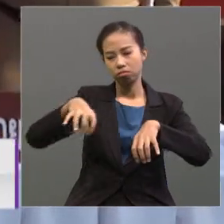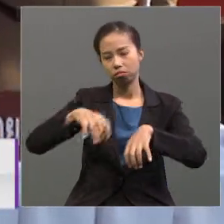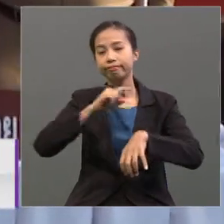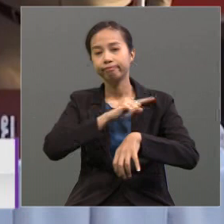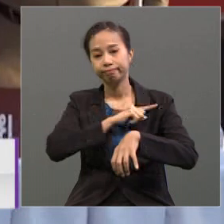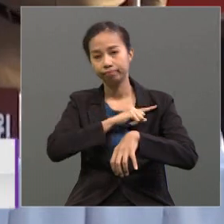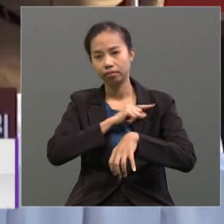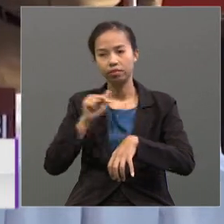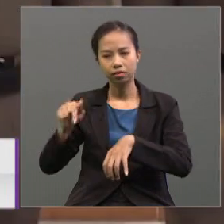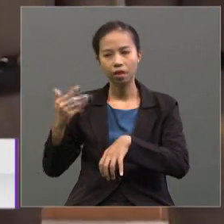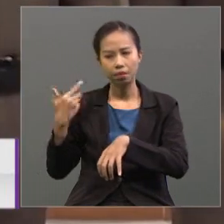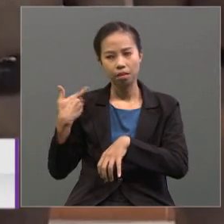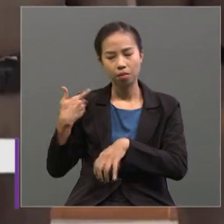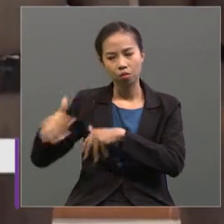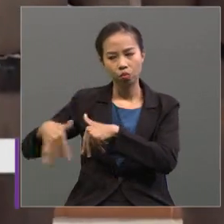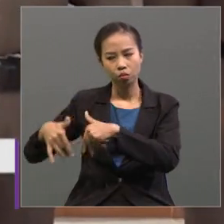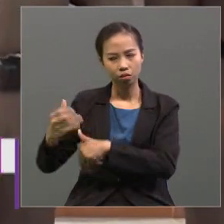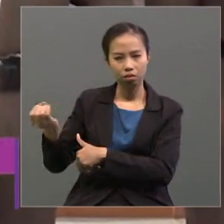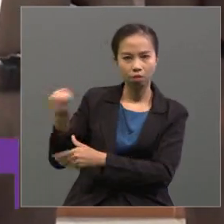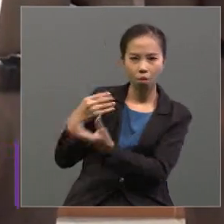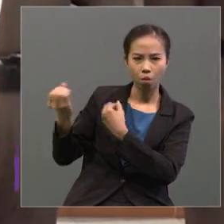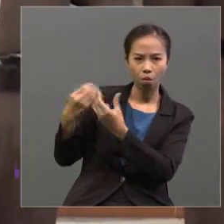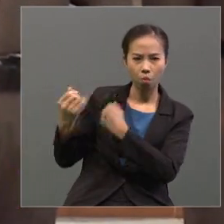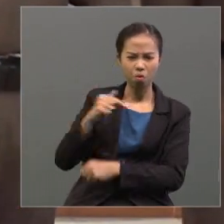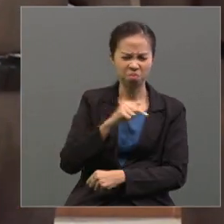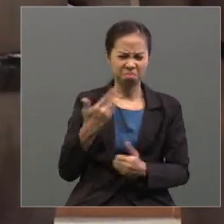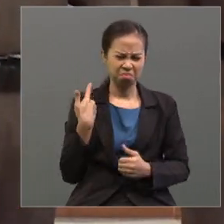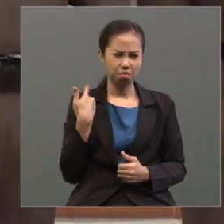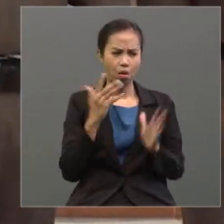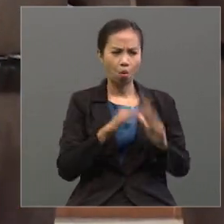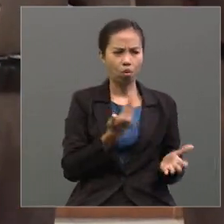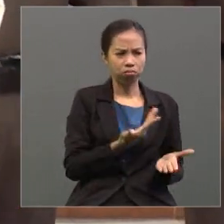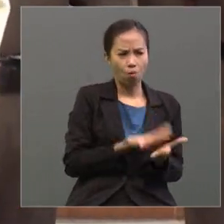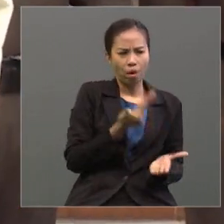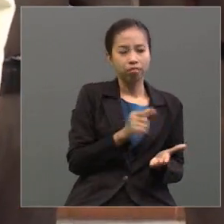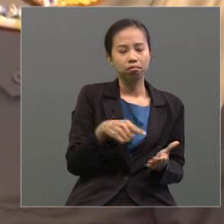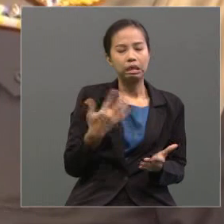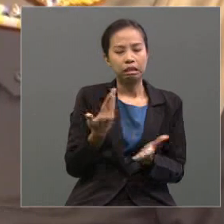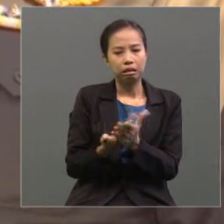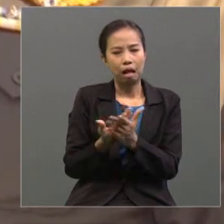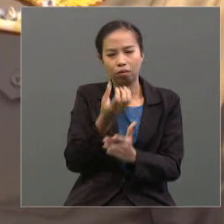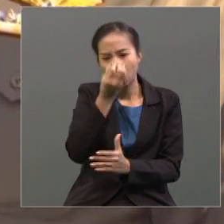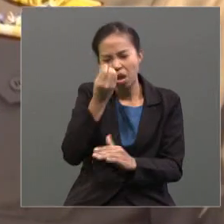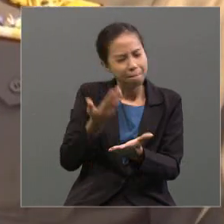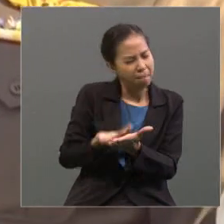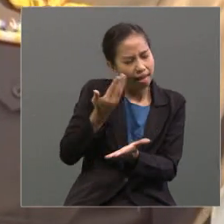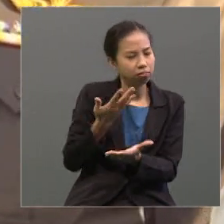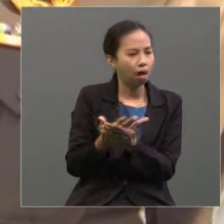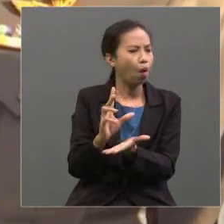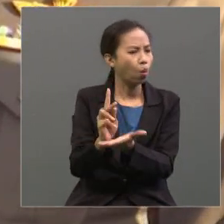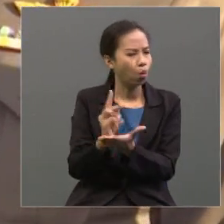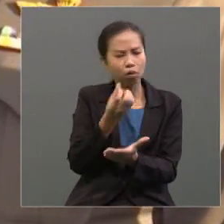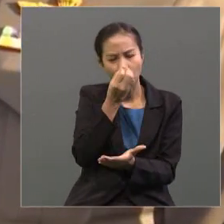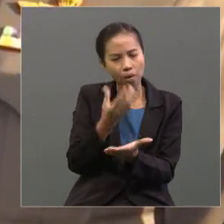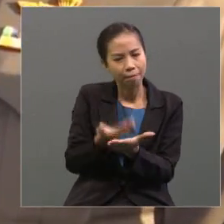เปิดเผยว่าได้รับแจ้งเบาะแสจากชาวบ้านบอกว่ามีนายทุนเงินกู้ค่ะเรียกดอกเบี้ยเกินอัตราที่กฎหมายกำหนดจึงได้มีการ